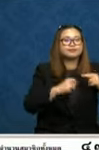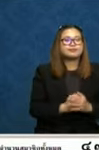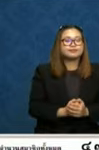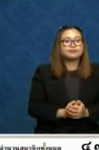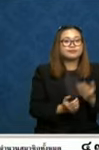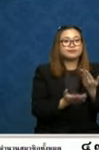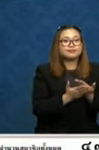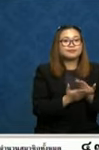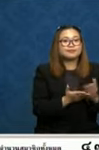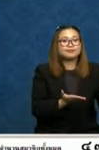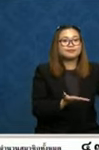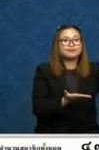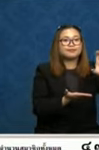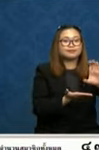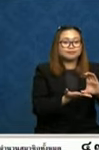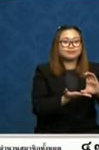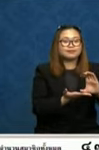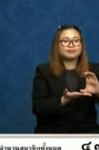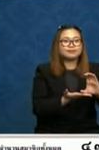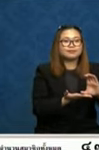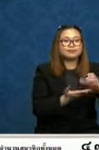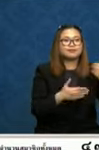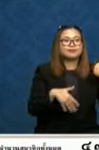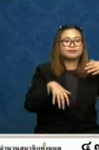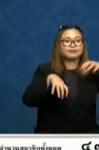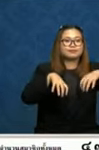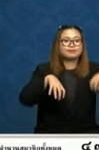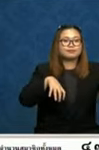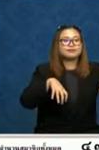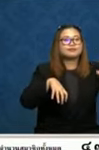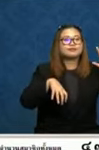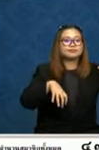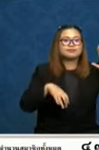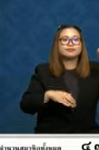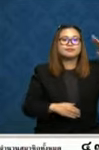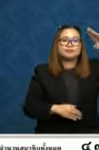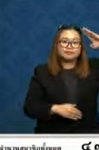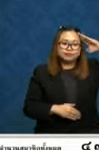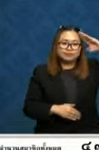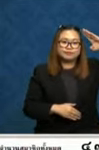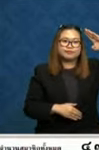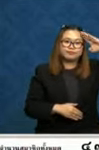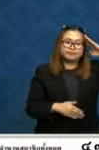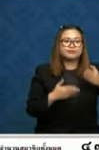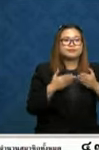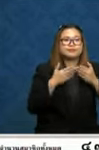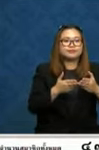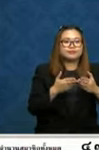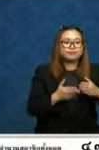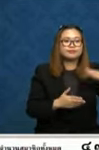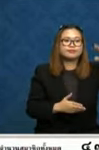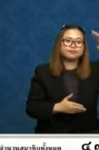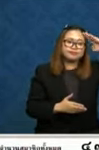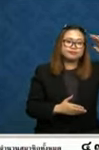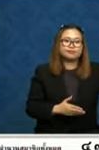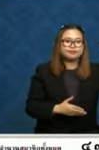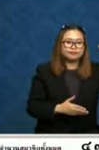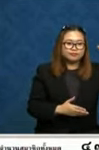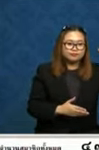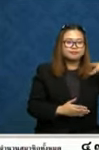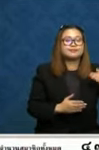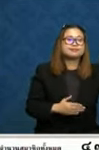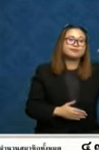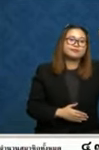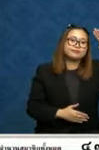บประมาณของทั้ง5หน่วยงานค่ะได้แก่สำนักงานปลัดกองทัพบกกองทัพเรือกองทัพอากาศและกองบัญชาการกองทัพ